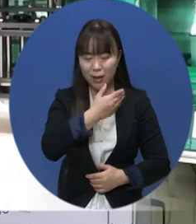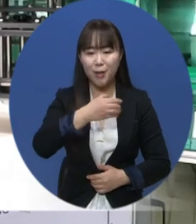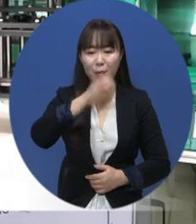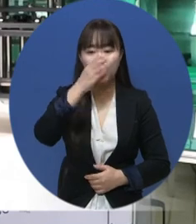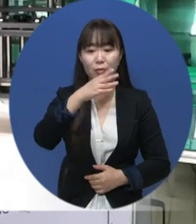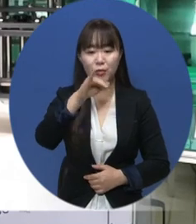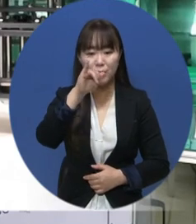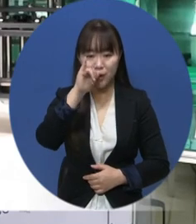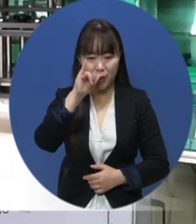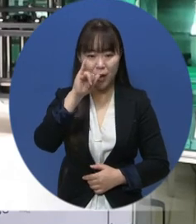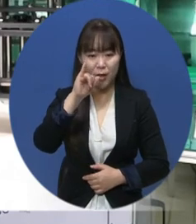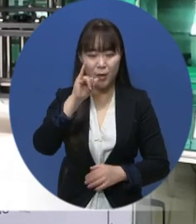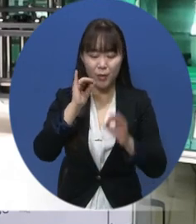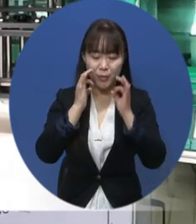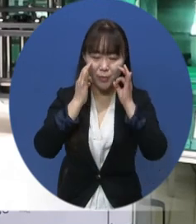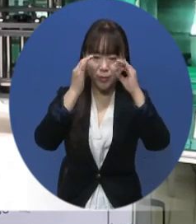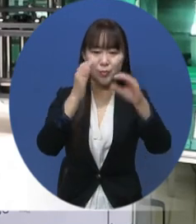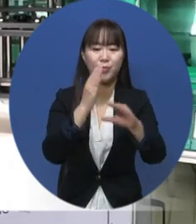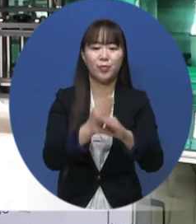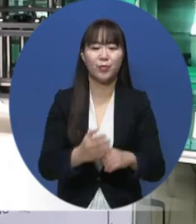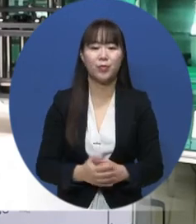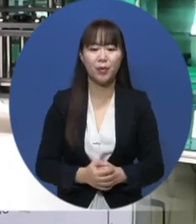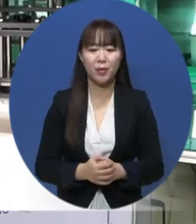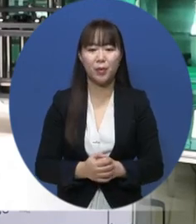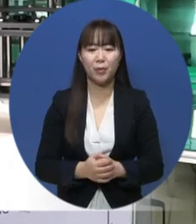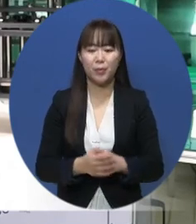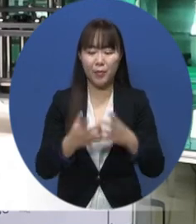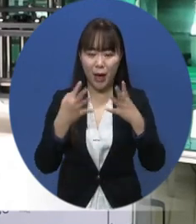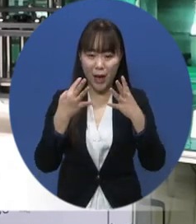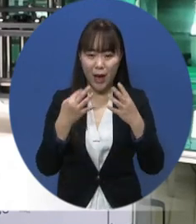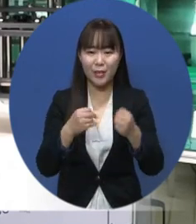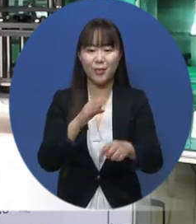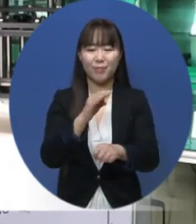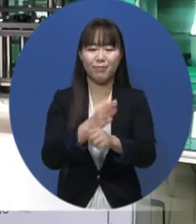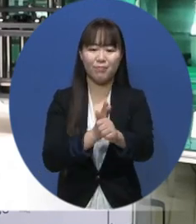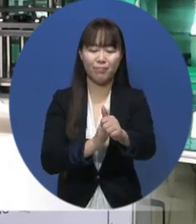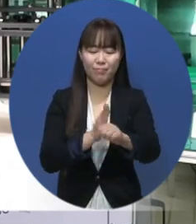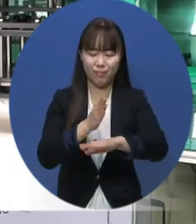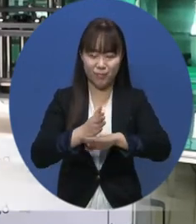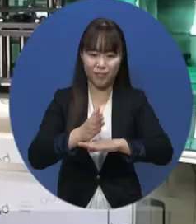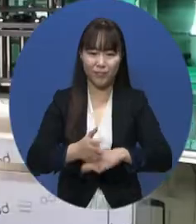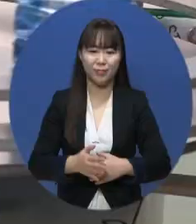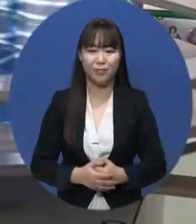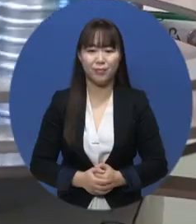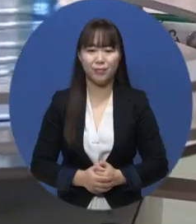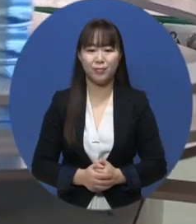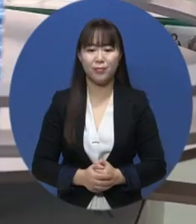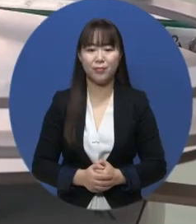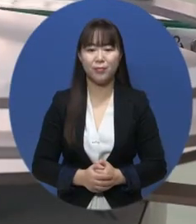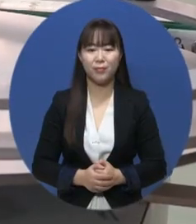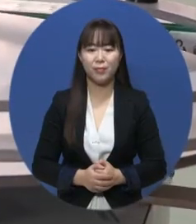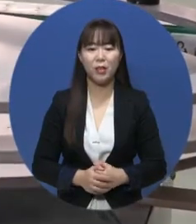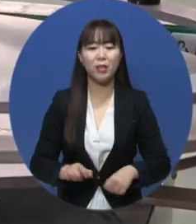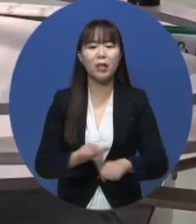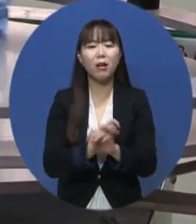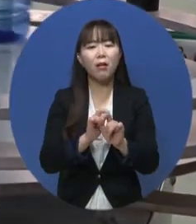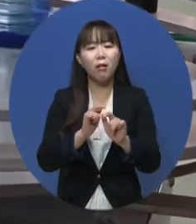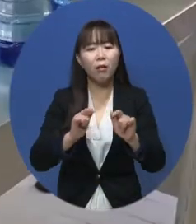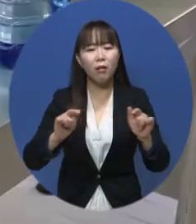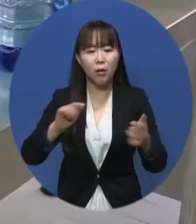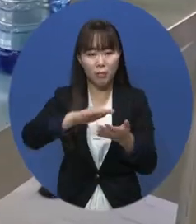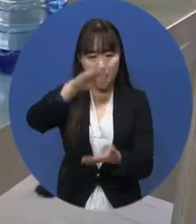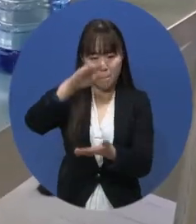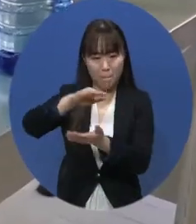깨끗하게 드실 수 있도록 최선을 다하고 있습니다. 그래서 많이 좀 이용해 주십시오. 감사합니다. 특히 다양한